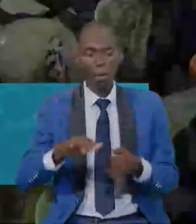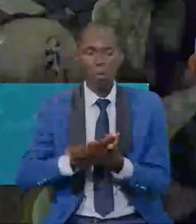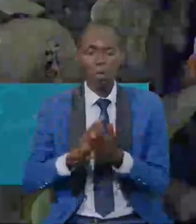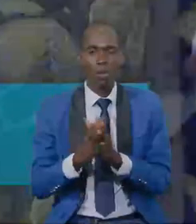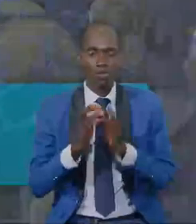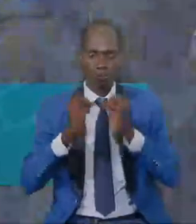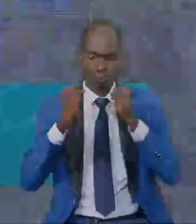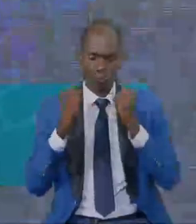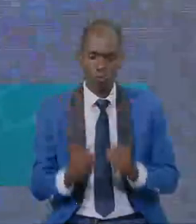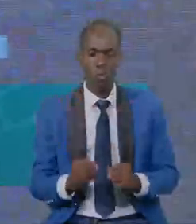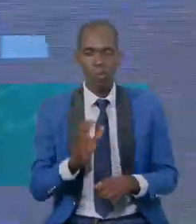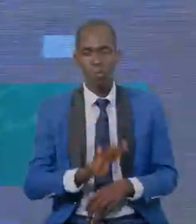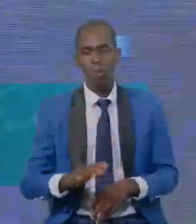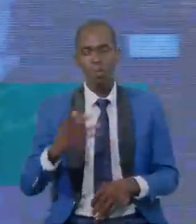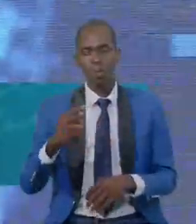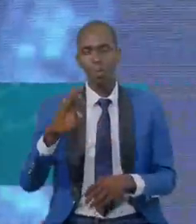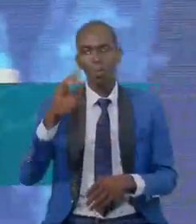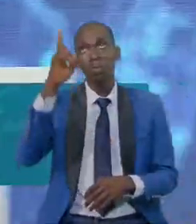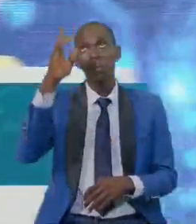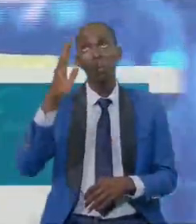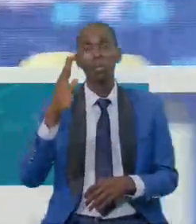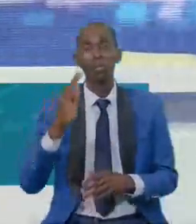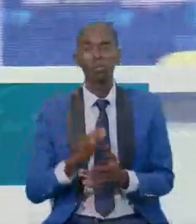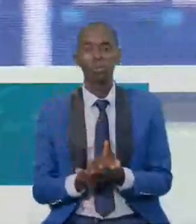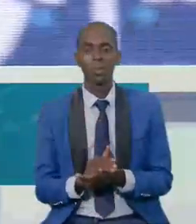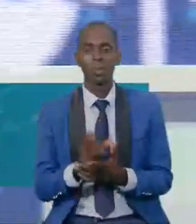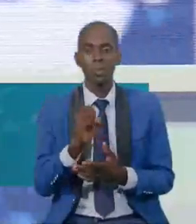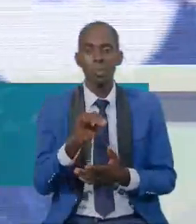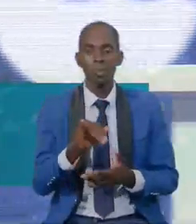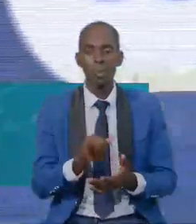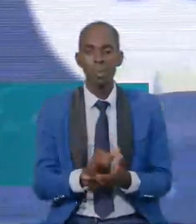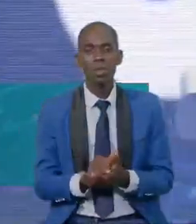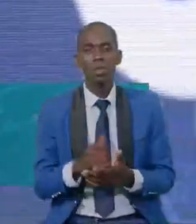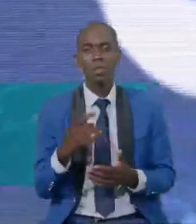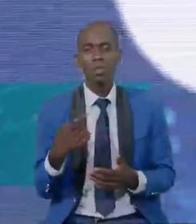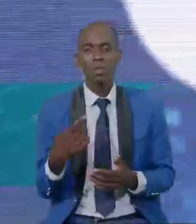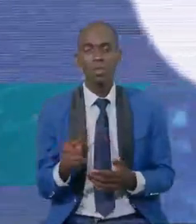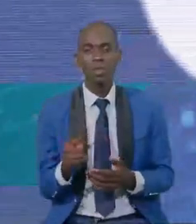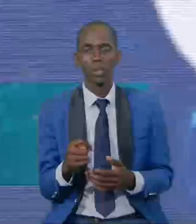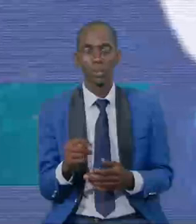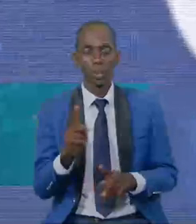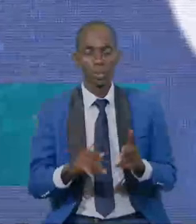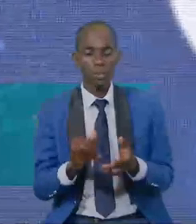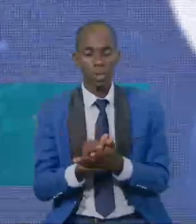Afin que les faibles fils des hommes deviennent de forts enfants de Dieu.